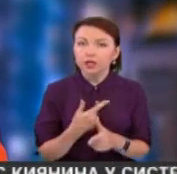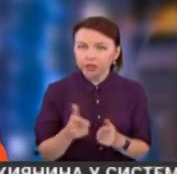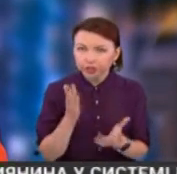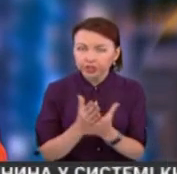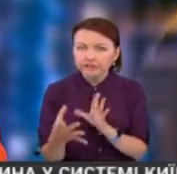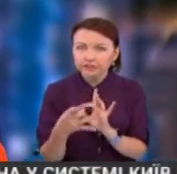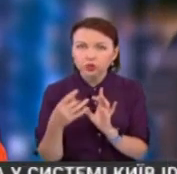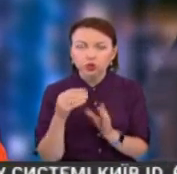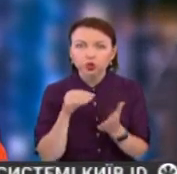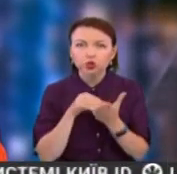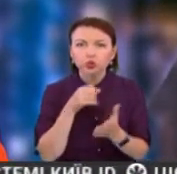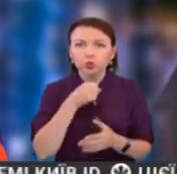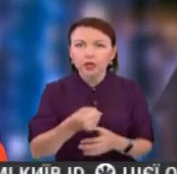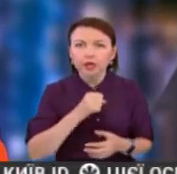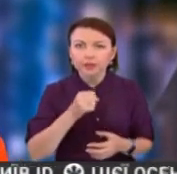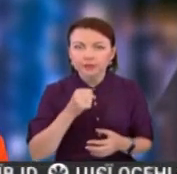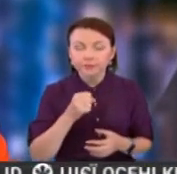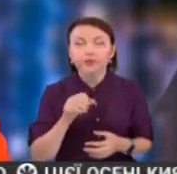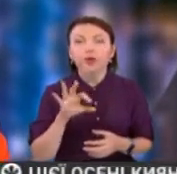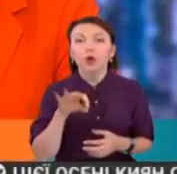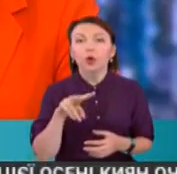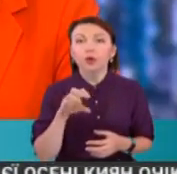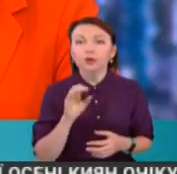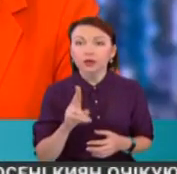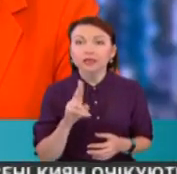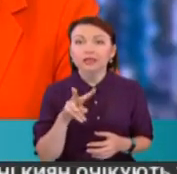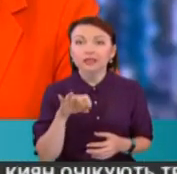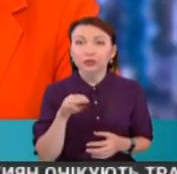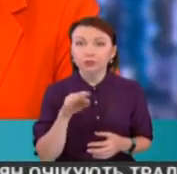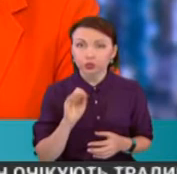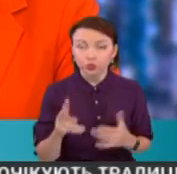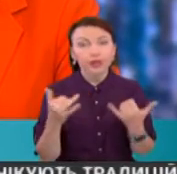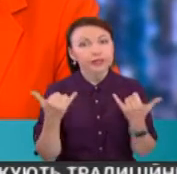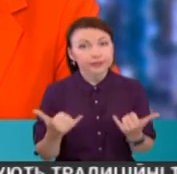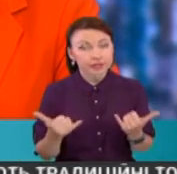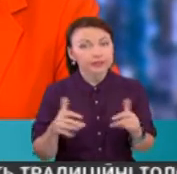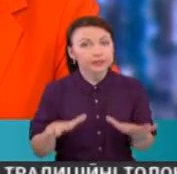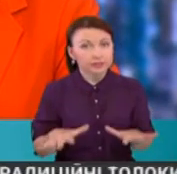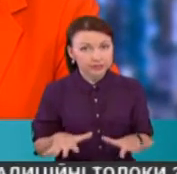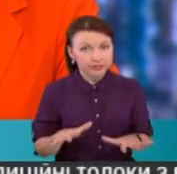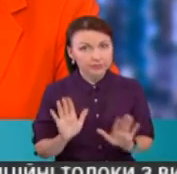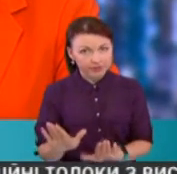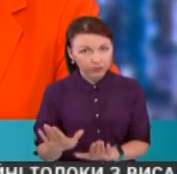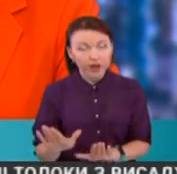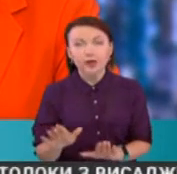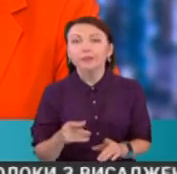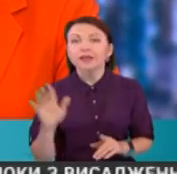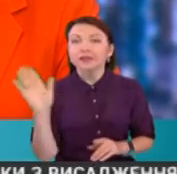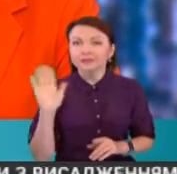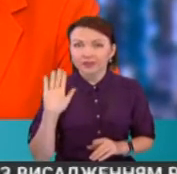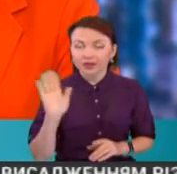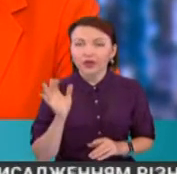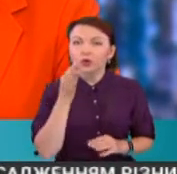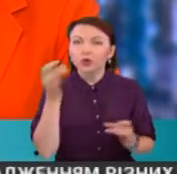наш журналіст? Так, Олег Климчук зараз на місці перебуває. Олеже, вітаю